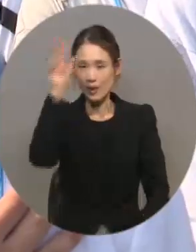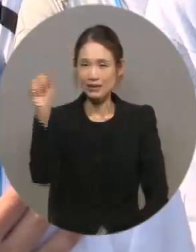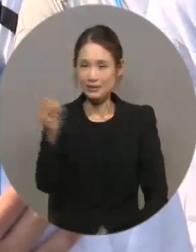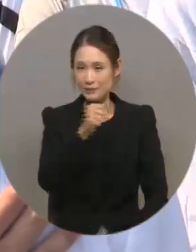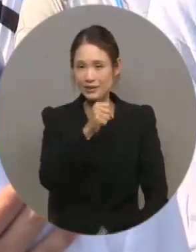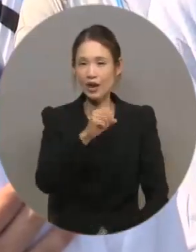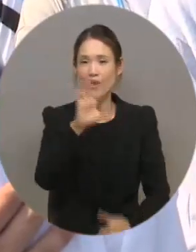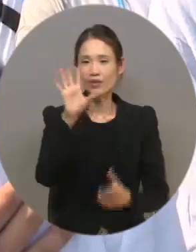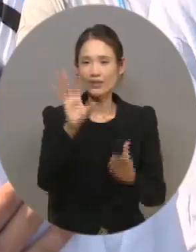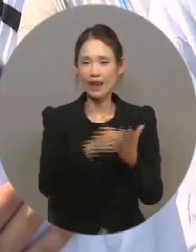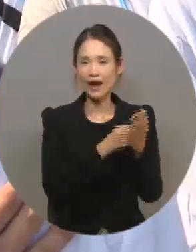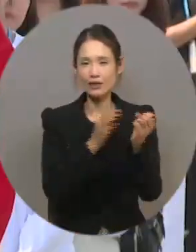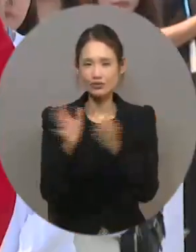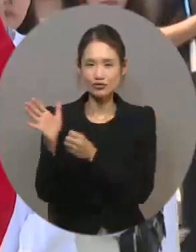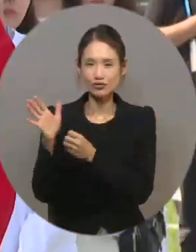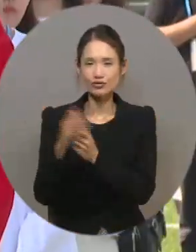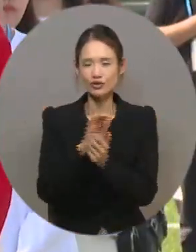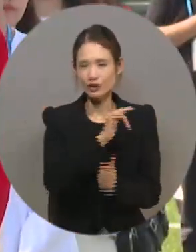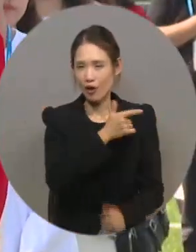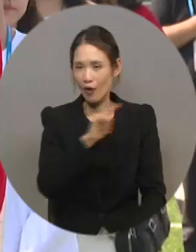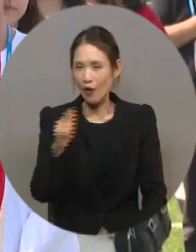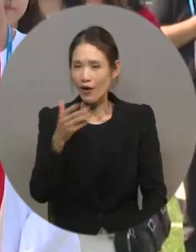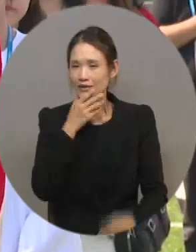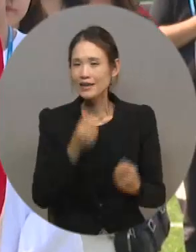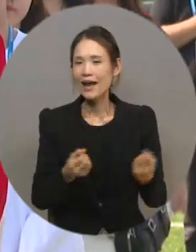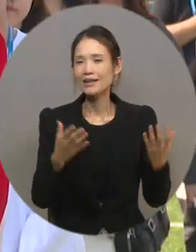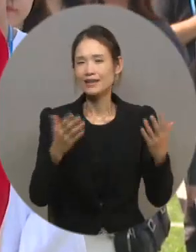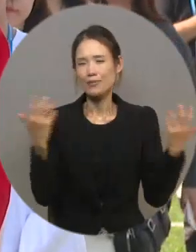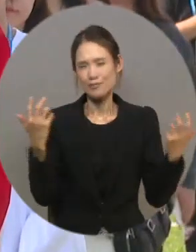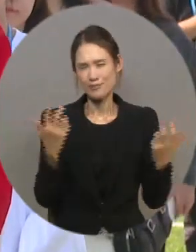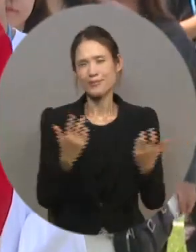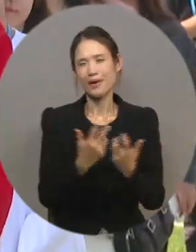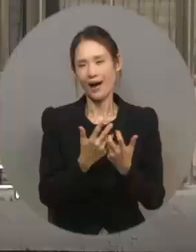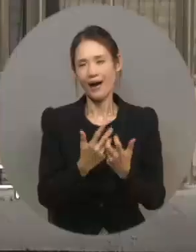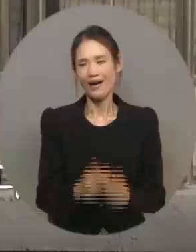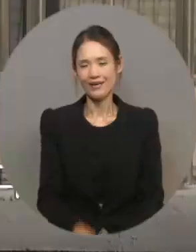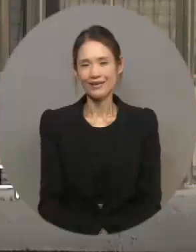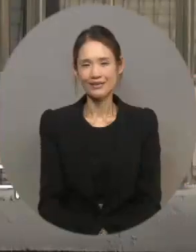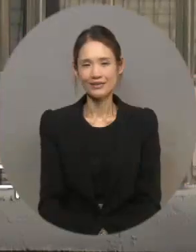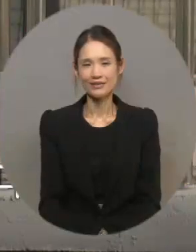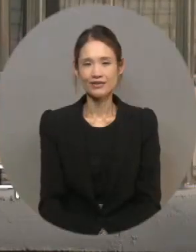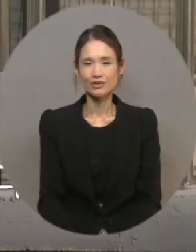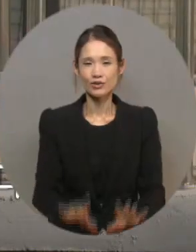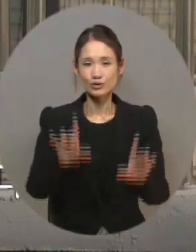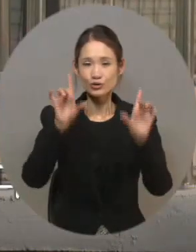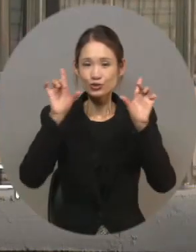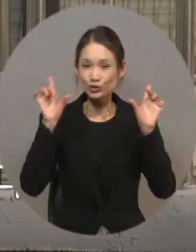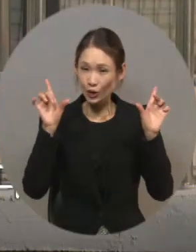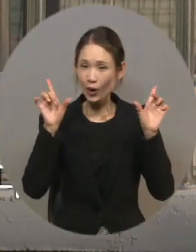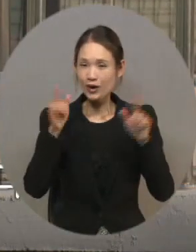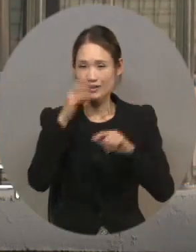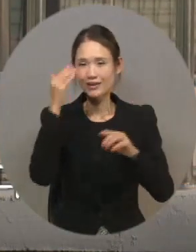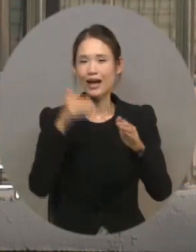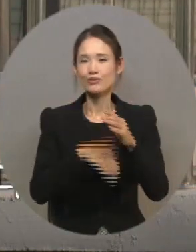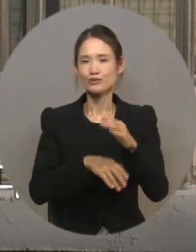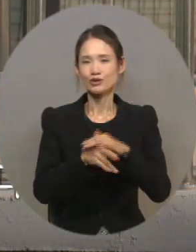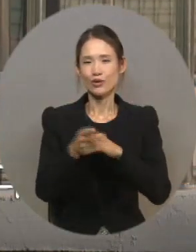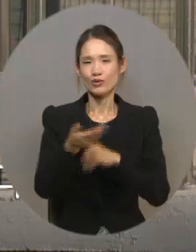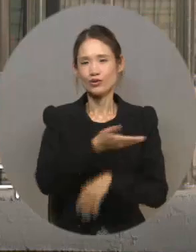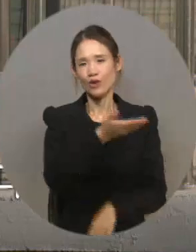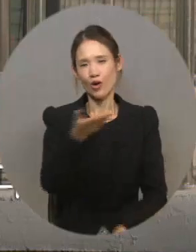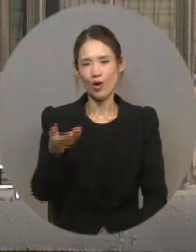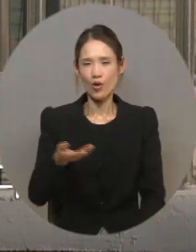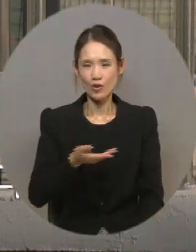탁구 등 여러 체육 경기와 다양한 행사로 가득했는데요. 오늘의 주인공인 탈북 청소년